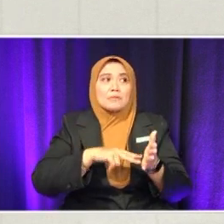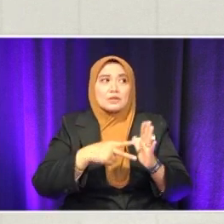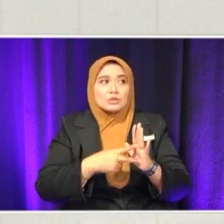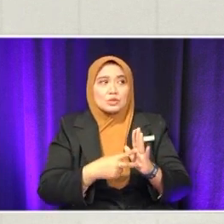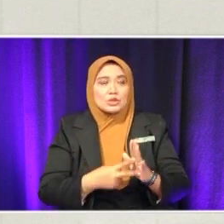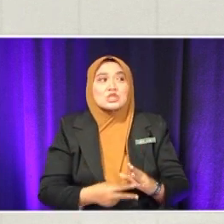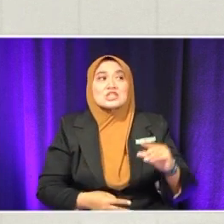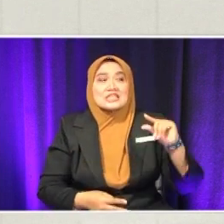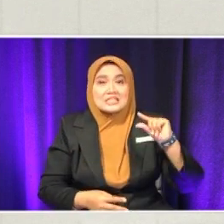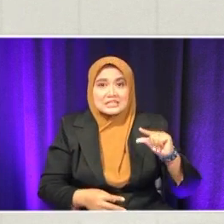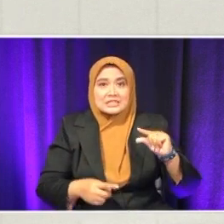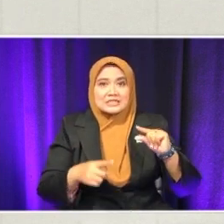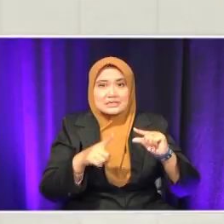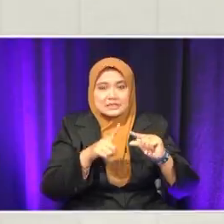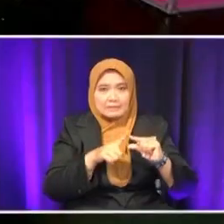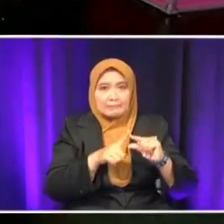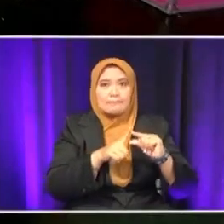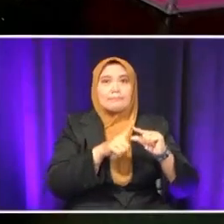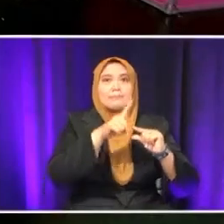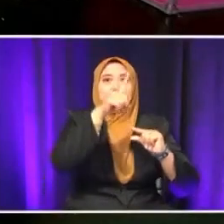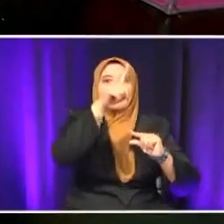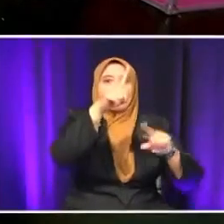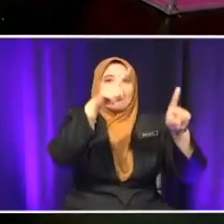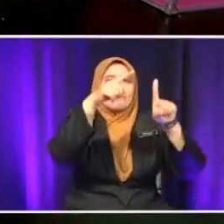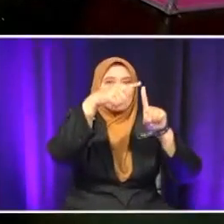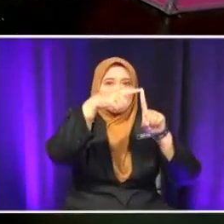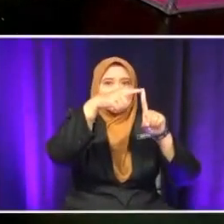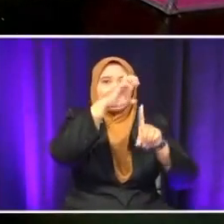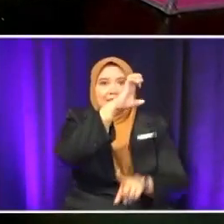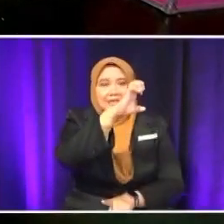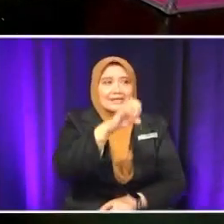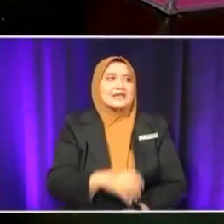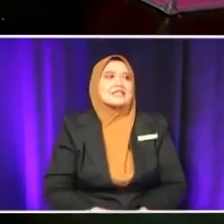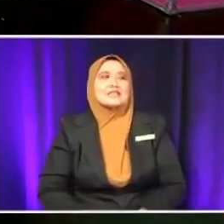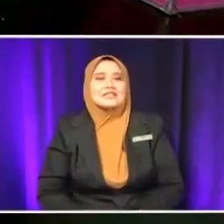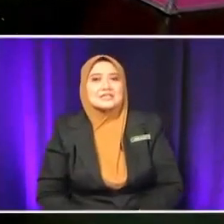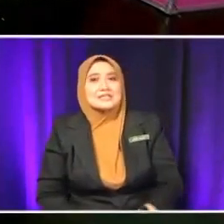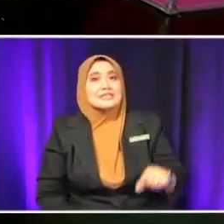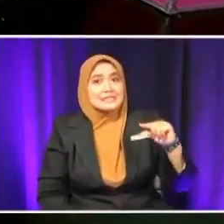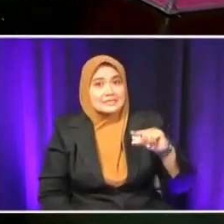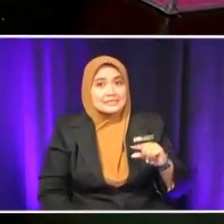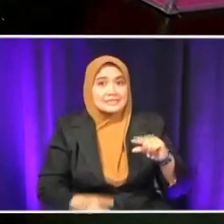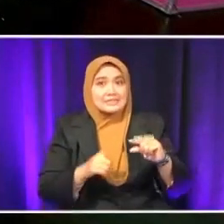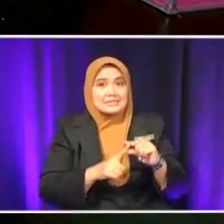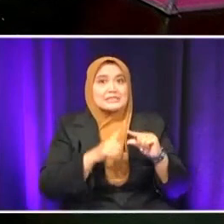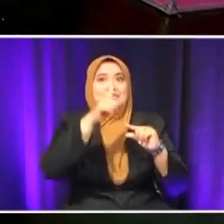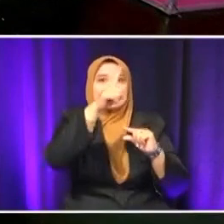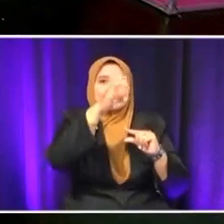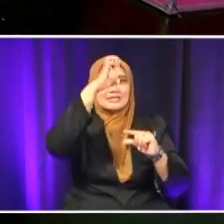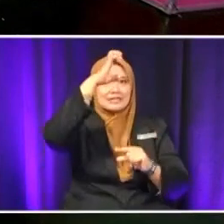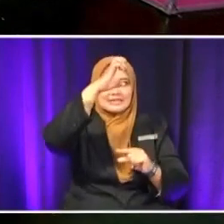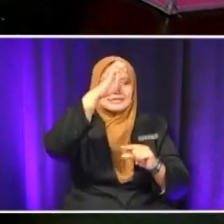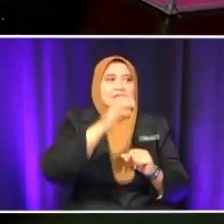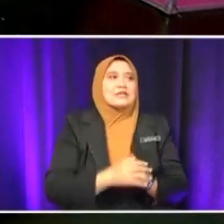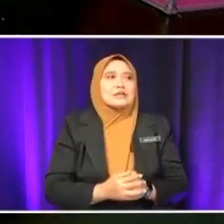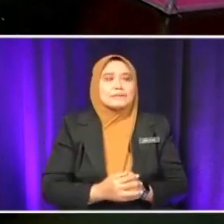Pelekat untuk ketua kelas. Yes. Terima kasih cikgu. Dari G ke E. Begitu. Okey. Seterusnya